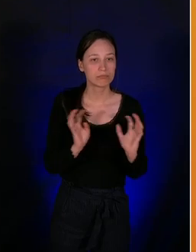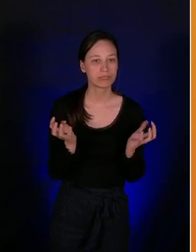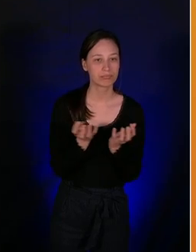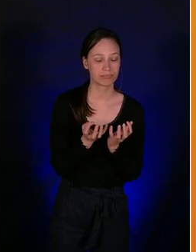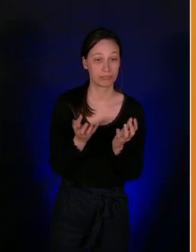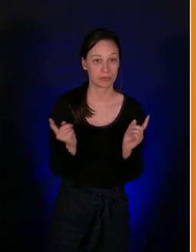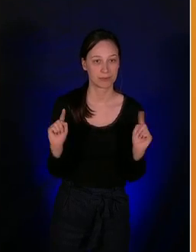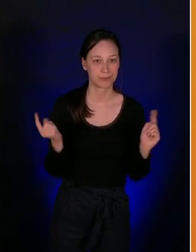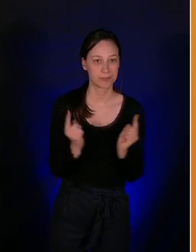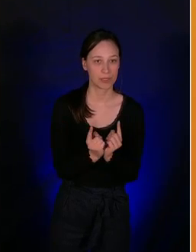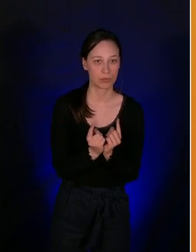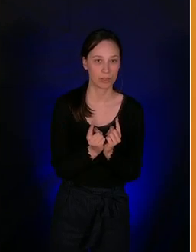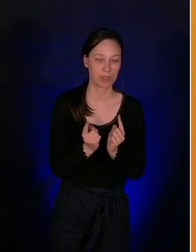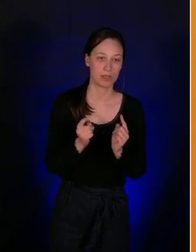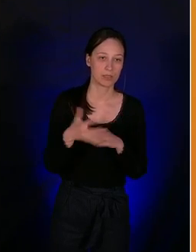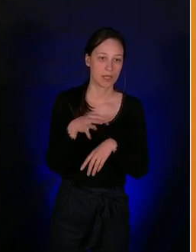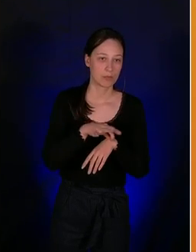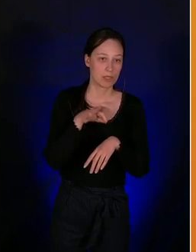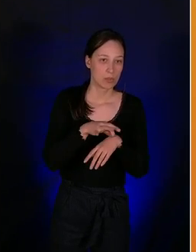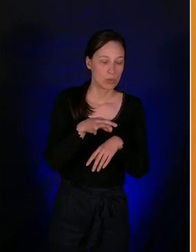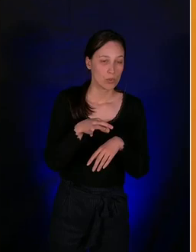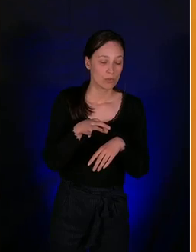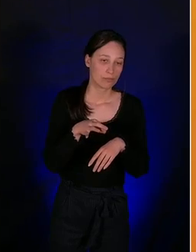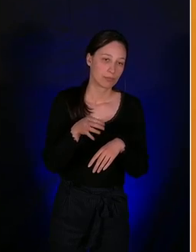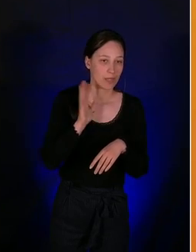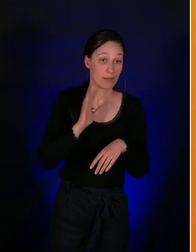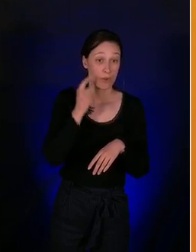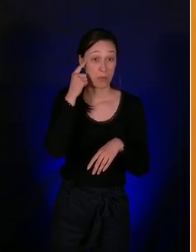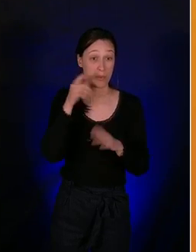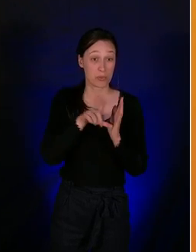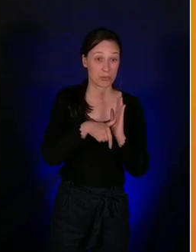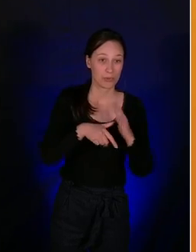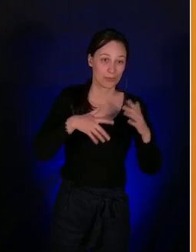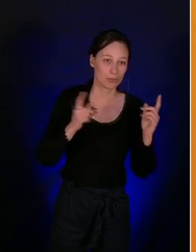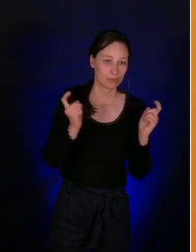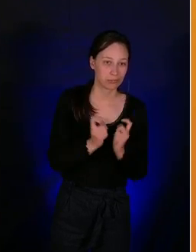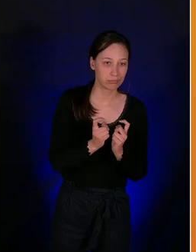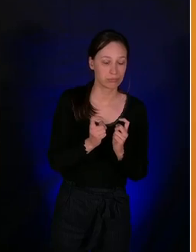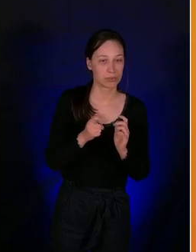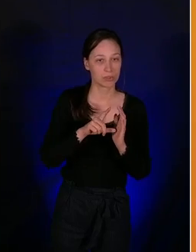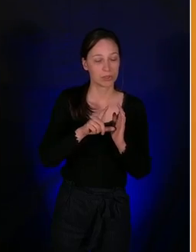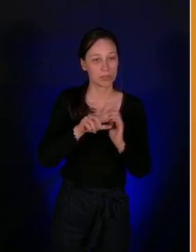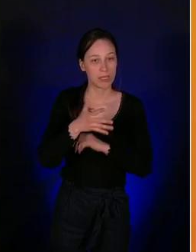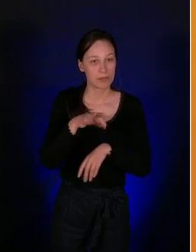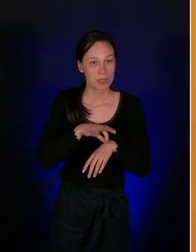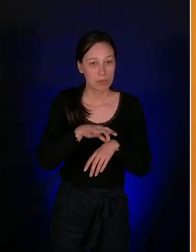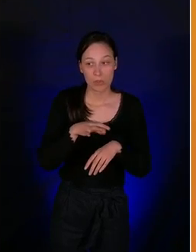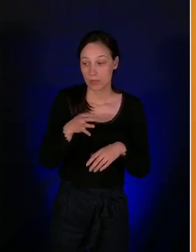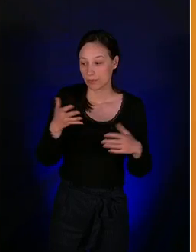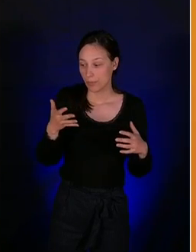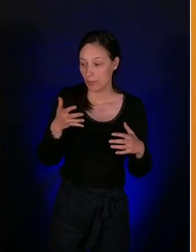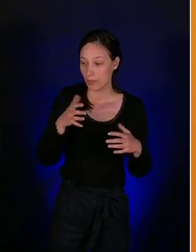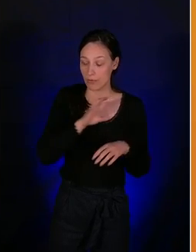temps. Et on va essayer de faire passer 20, 25, 30 si possible camarades. Le